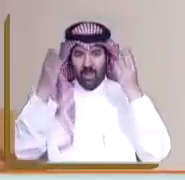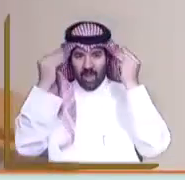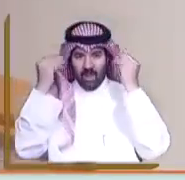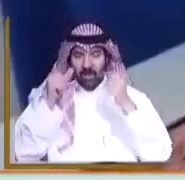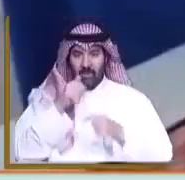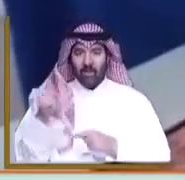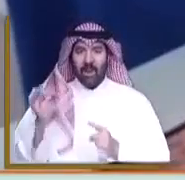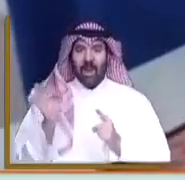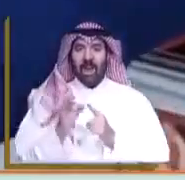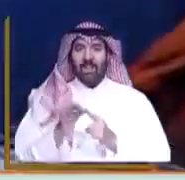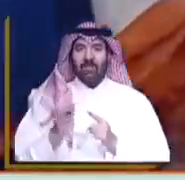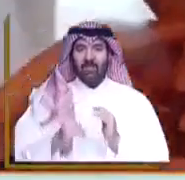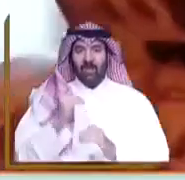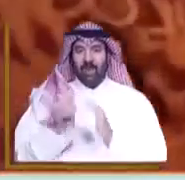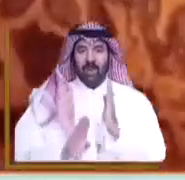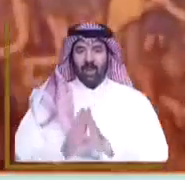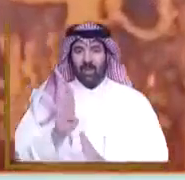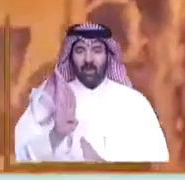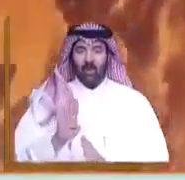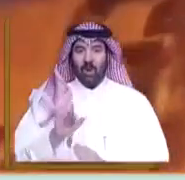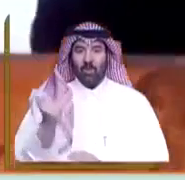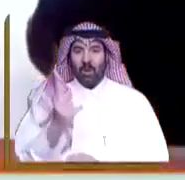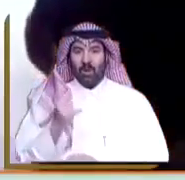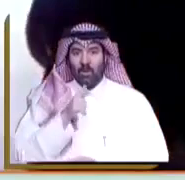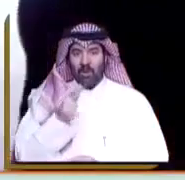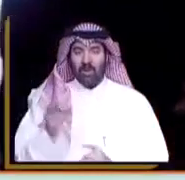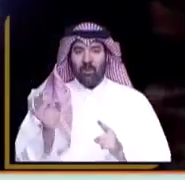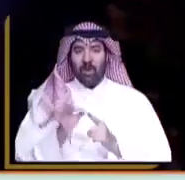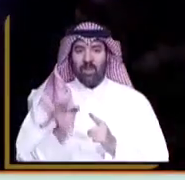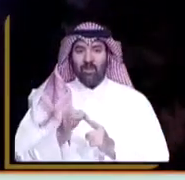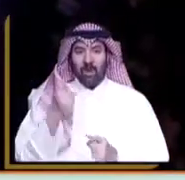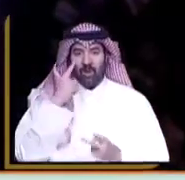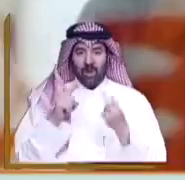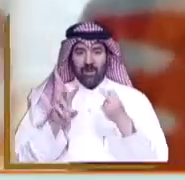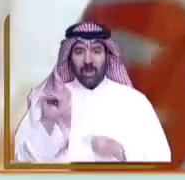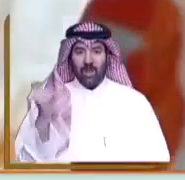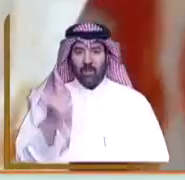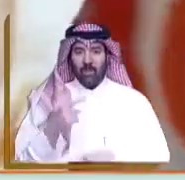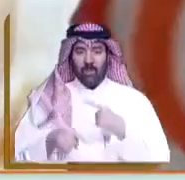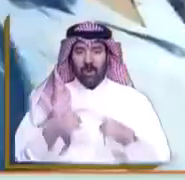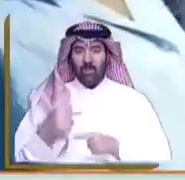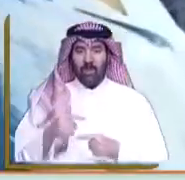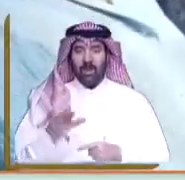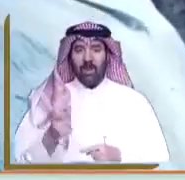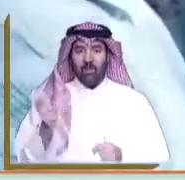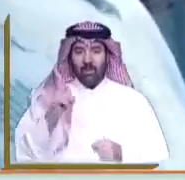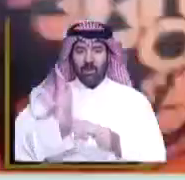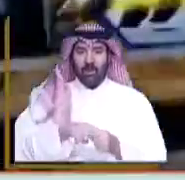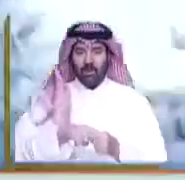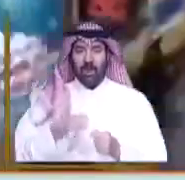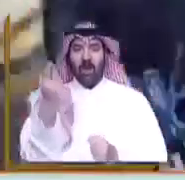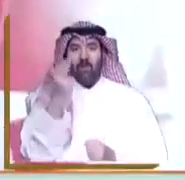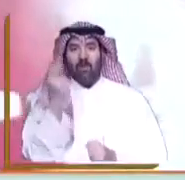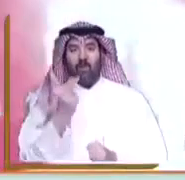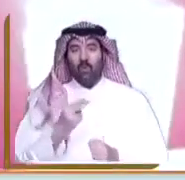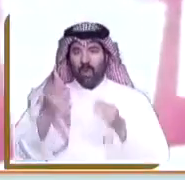الاستراتيجية الوطنية للثقافة ومستهدفاتها التي تشمل تنمية المساهمة في الفنون والثقافة.